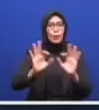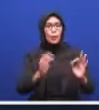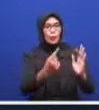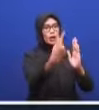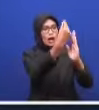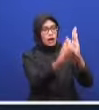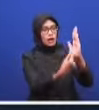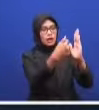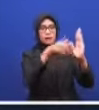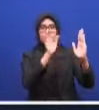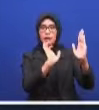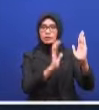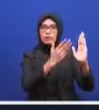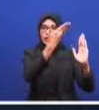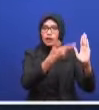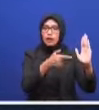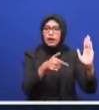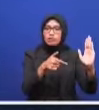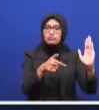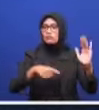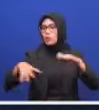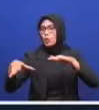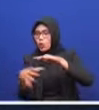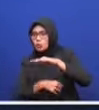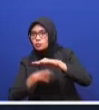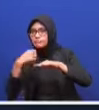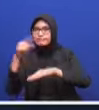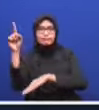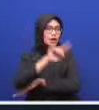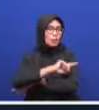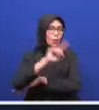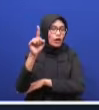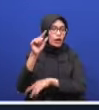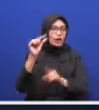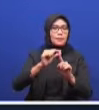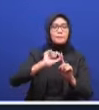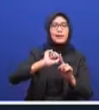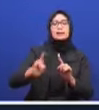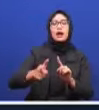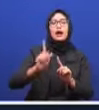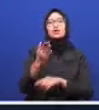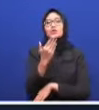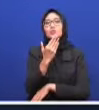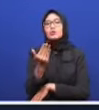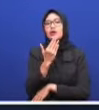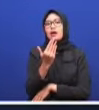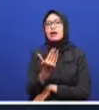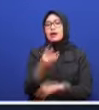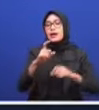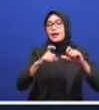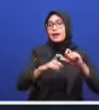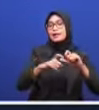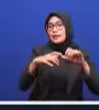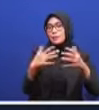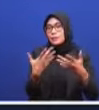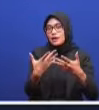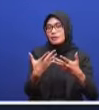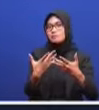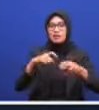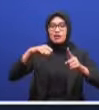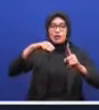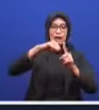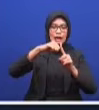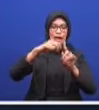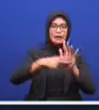berlipat ganda maka tidak boleh ada korupsi pajaknya dipermudah kita mesti esnya sikat KKN karena ini menjadi Penyakit